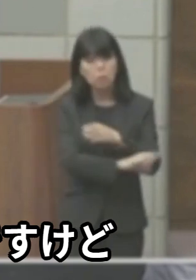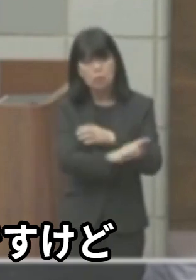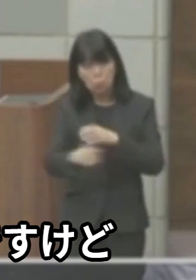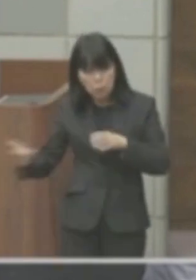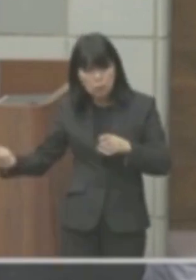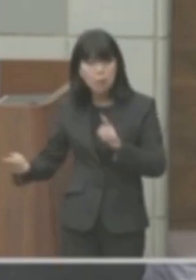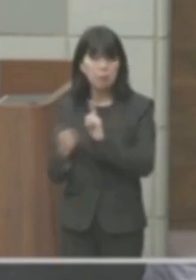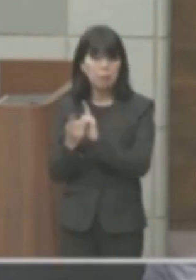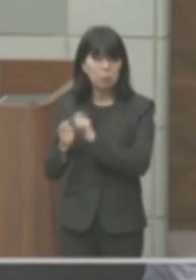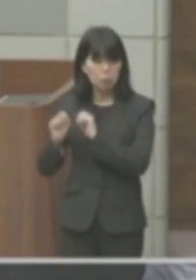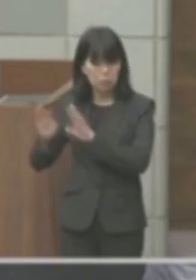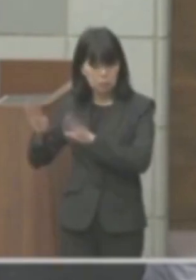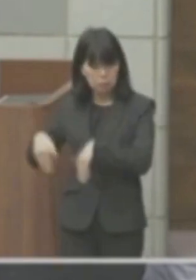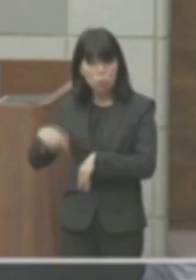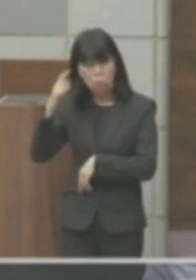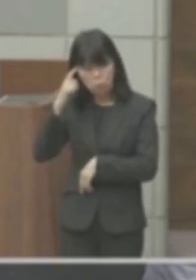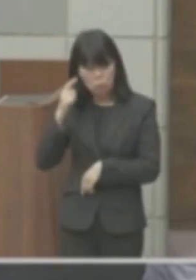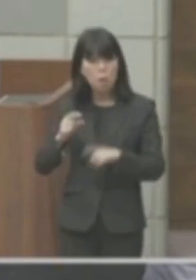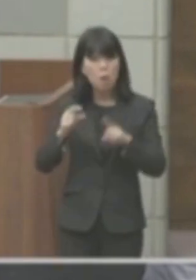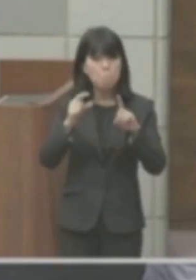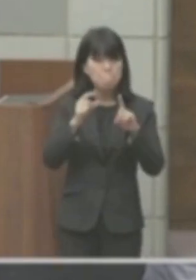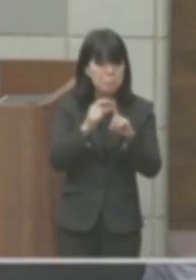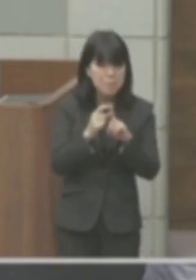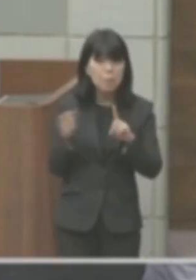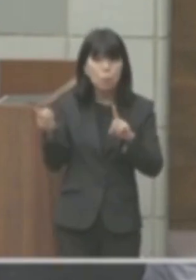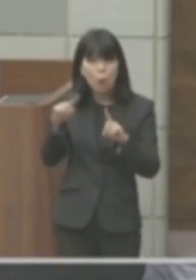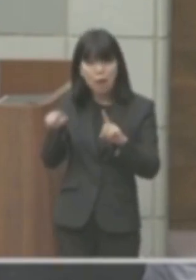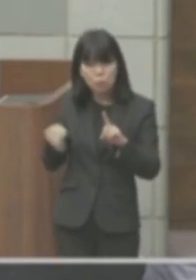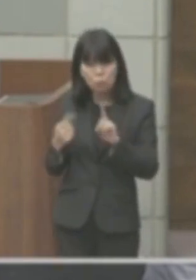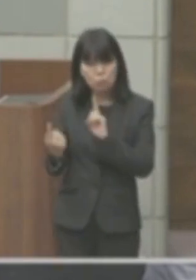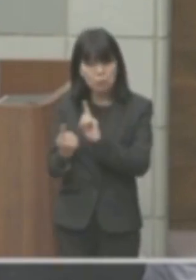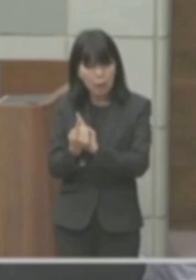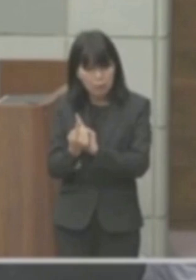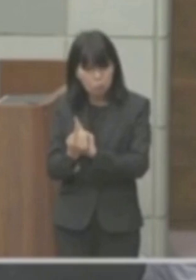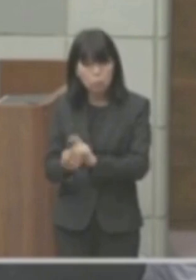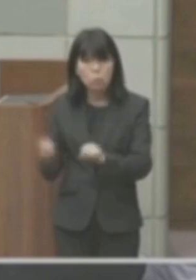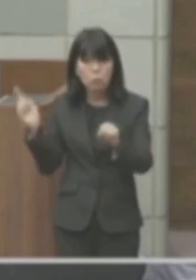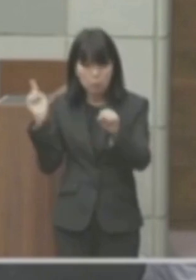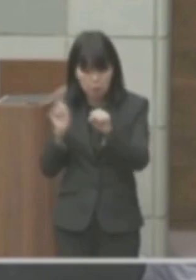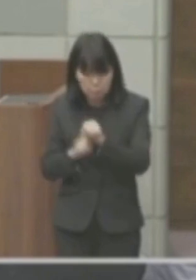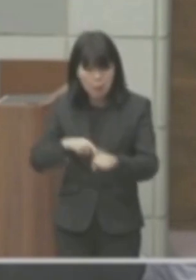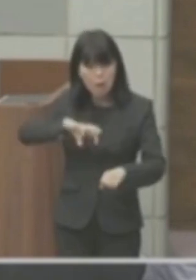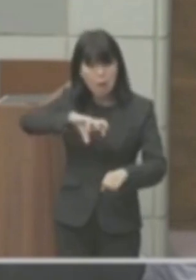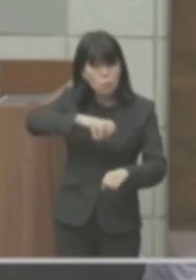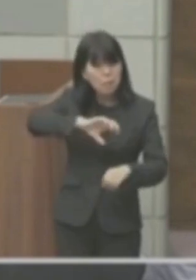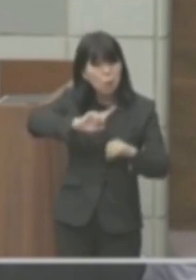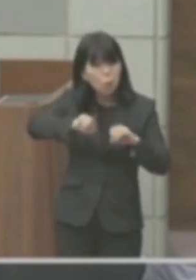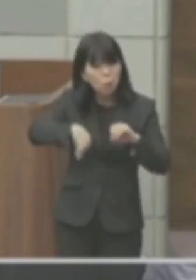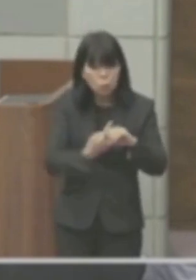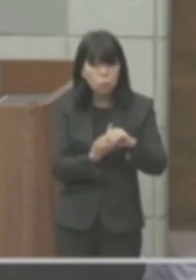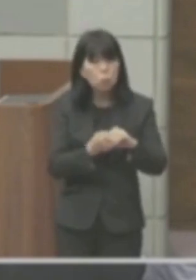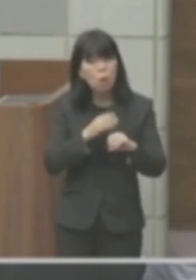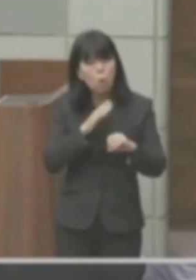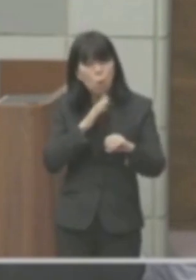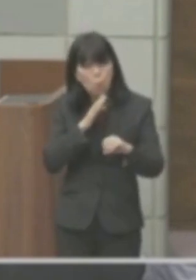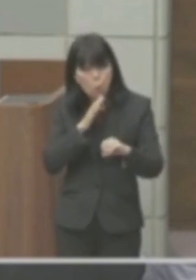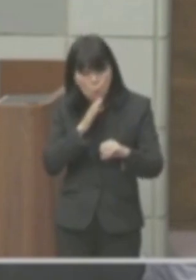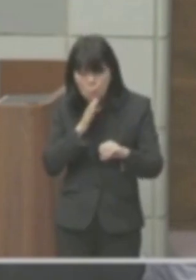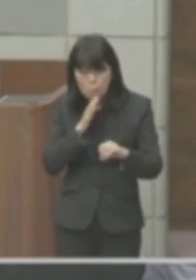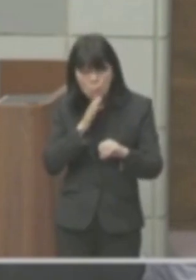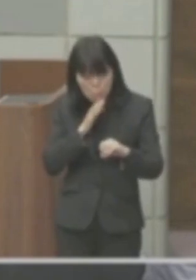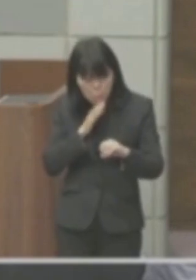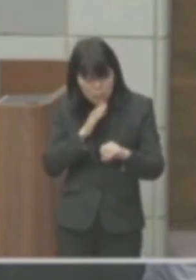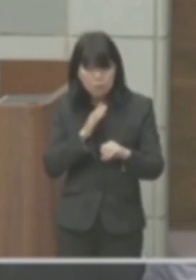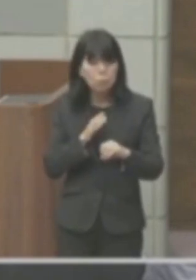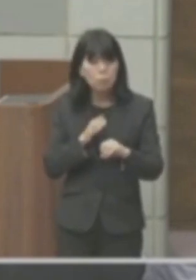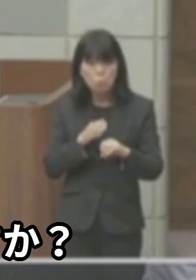ど、こう PFAS 対応のためにね、水道局本来使わんでお金いっぱい使ってると思うんです